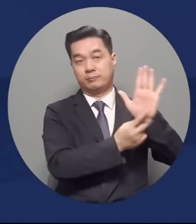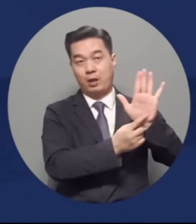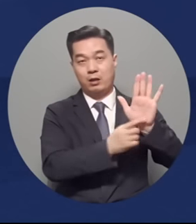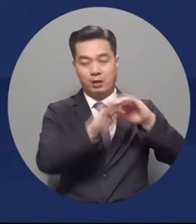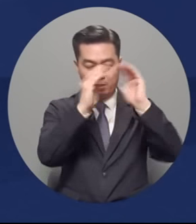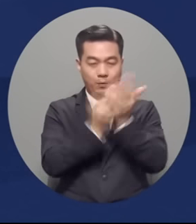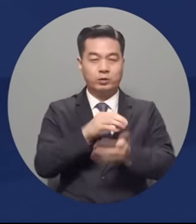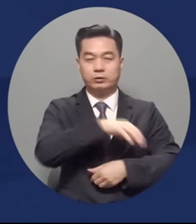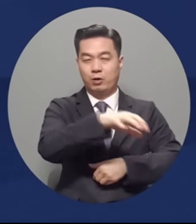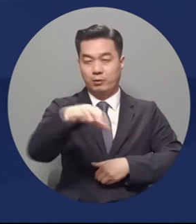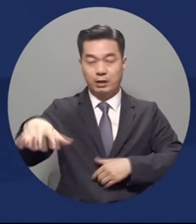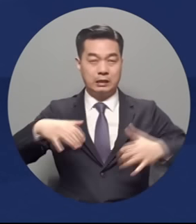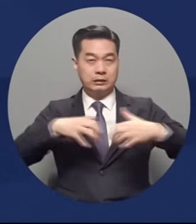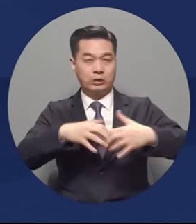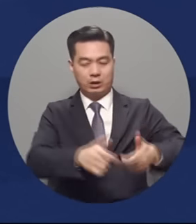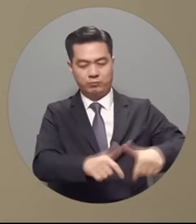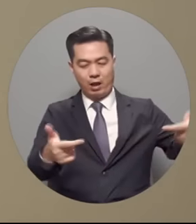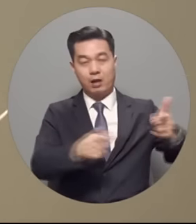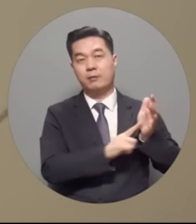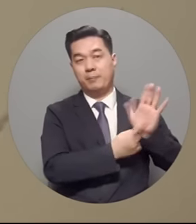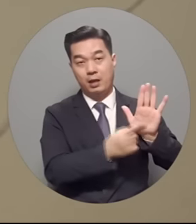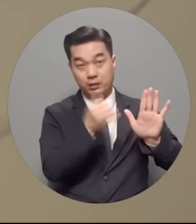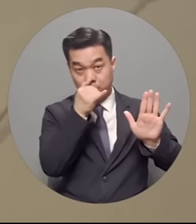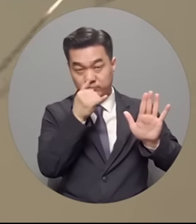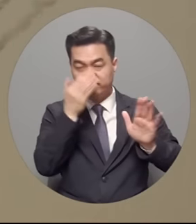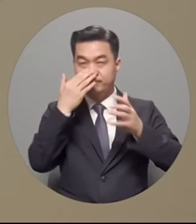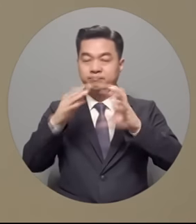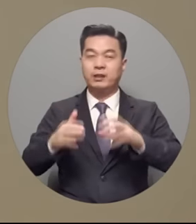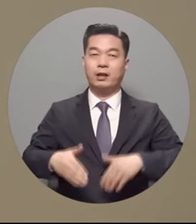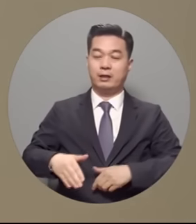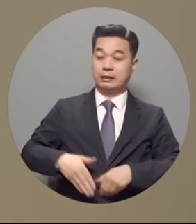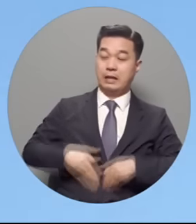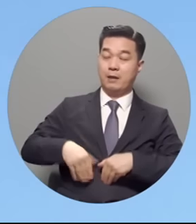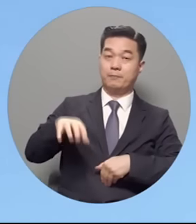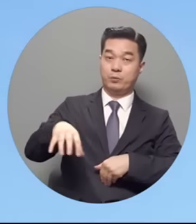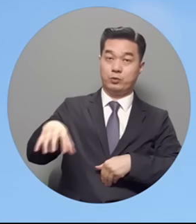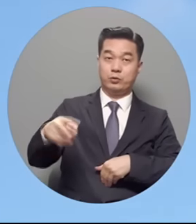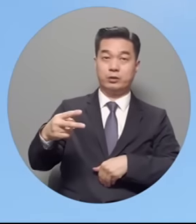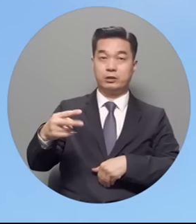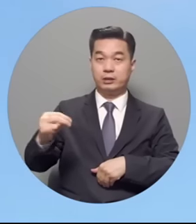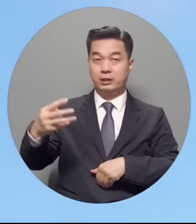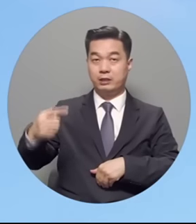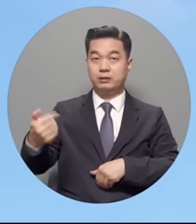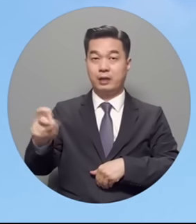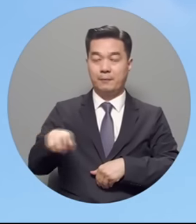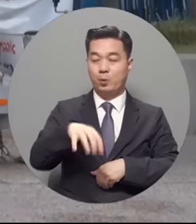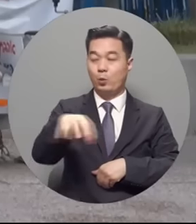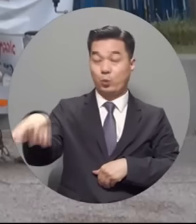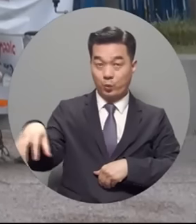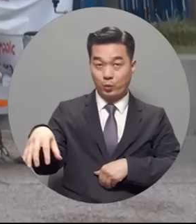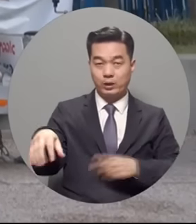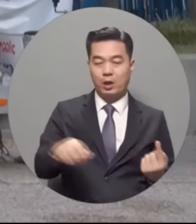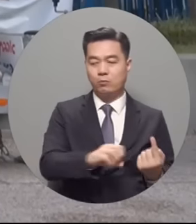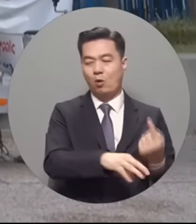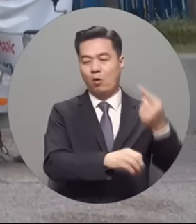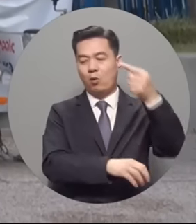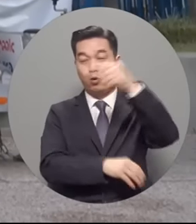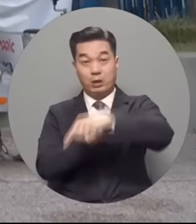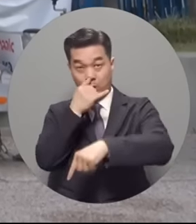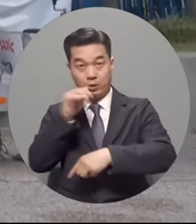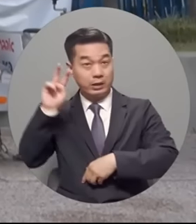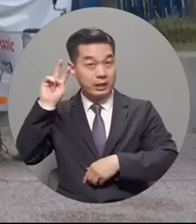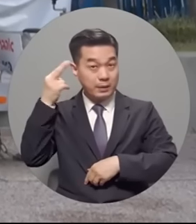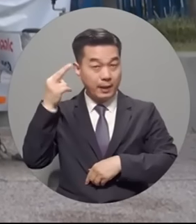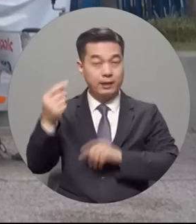전선에서 확전에 나서자고 촉구하고 이스라엘 남부 스데롯과 니르함 등에 로켓 공격을 가했습니다. 개전 200일을 맞아